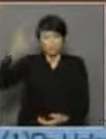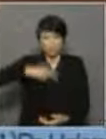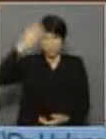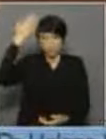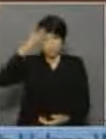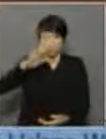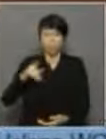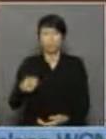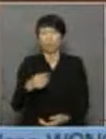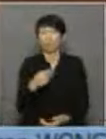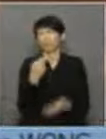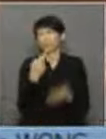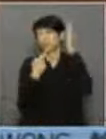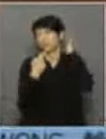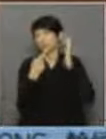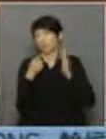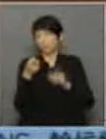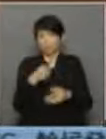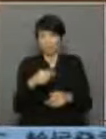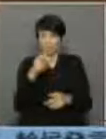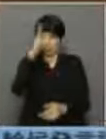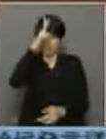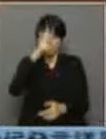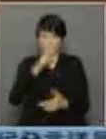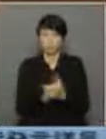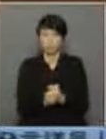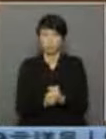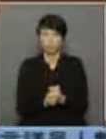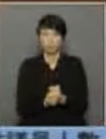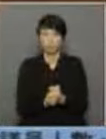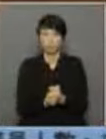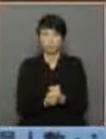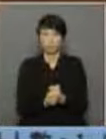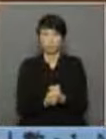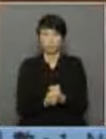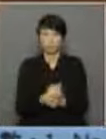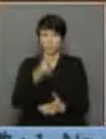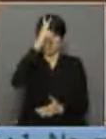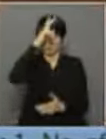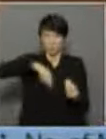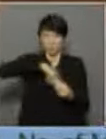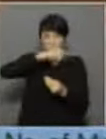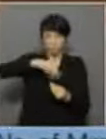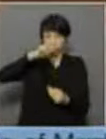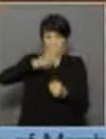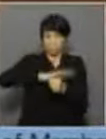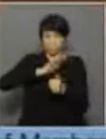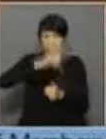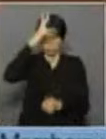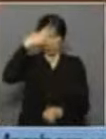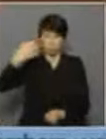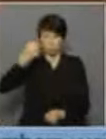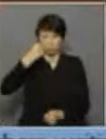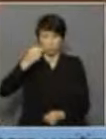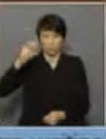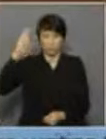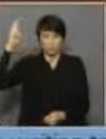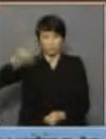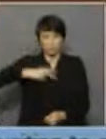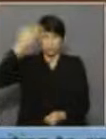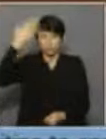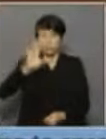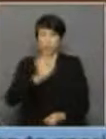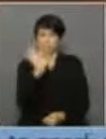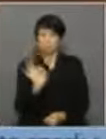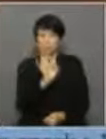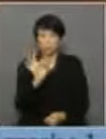大佬。一個政府是不是一個環保局局長，這個基本的常識都沒有。喂，